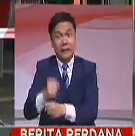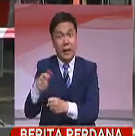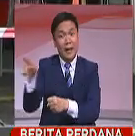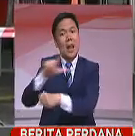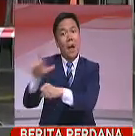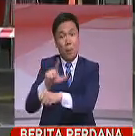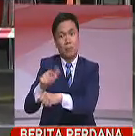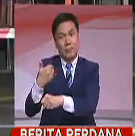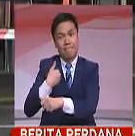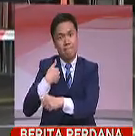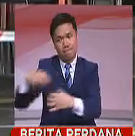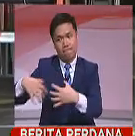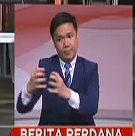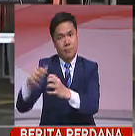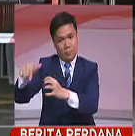Persekutuan Labuan.